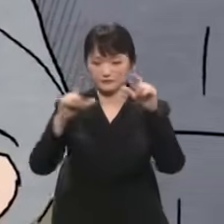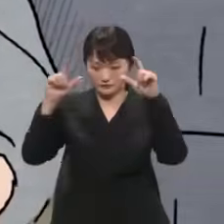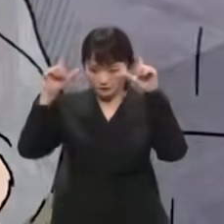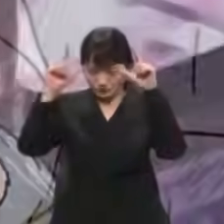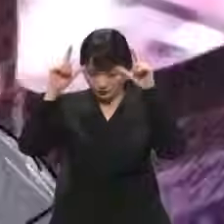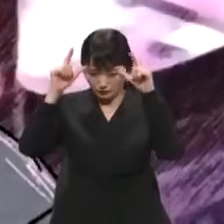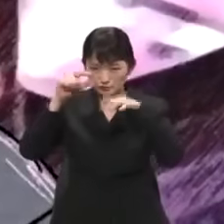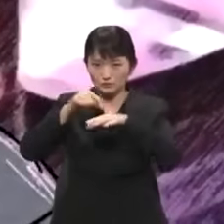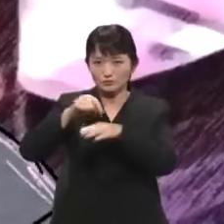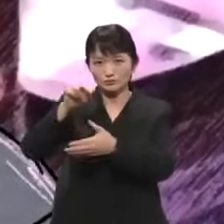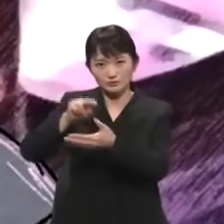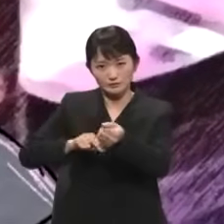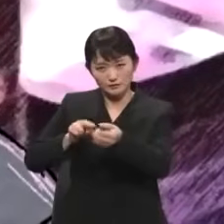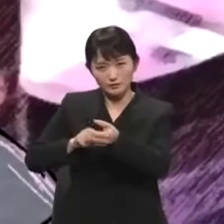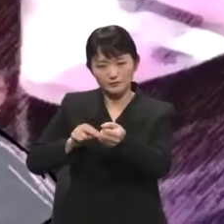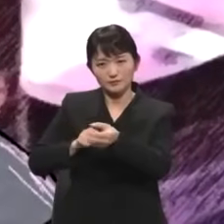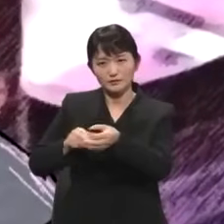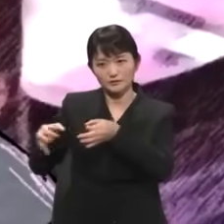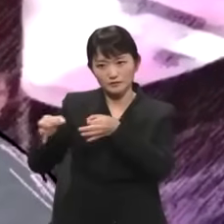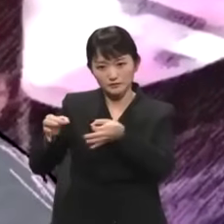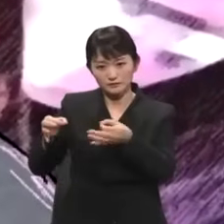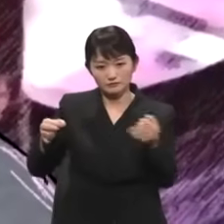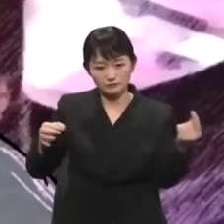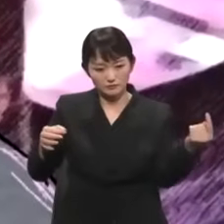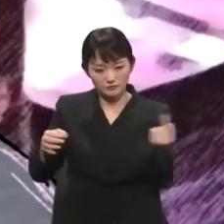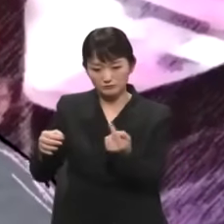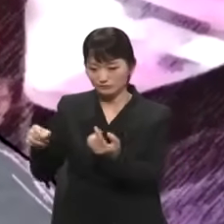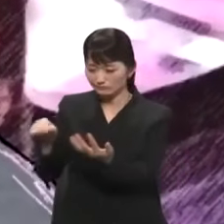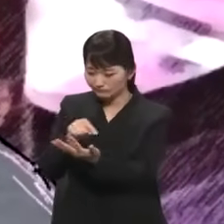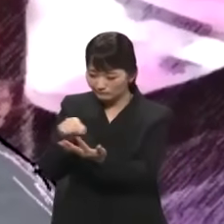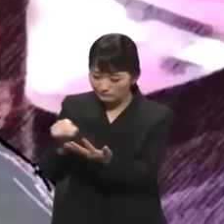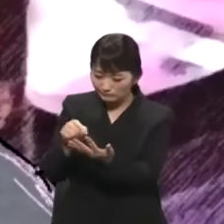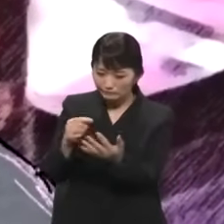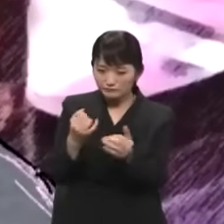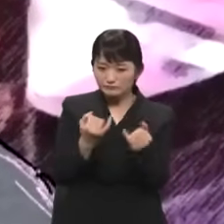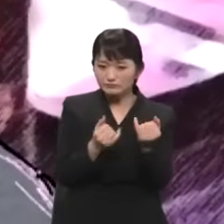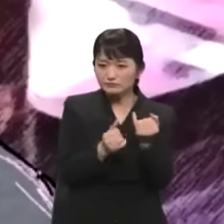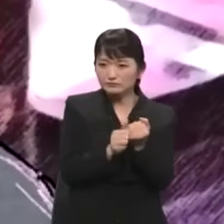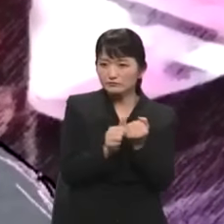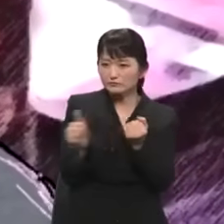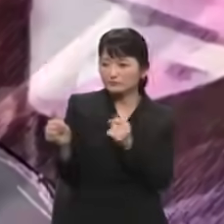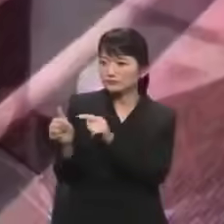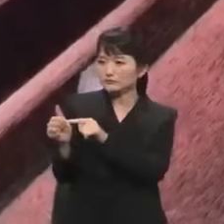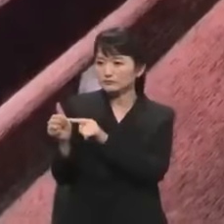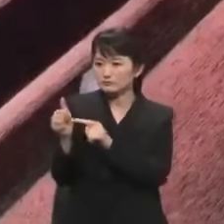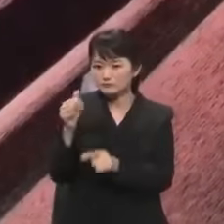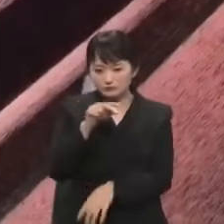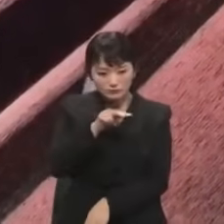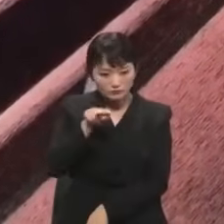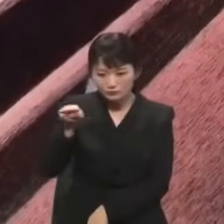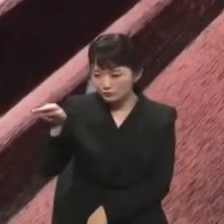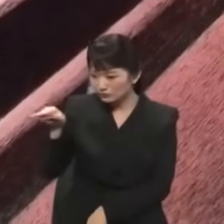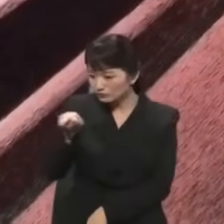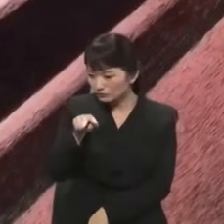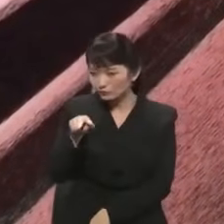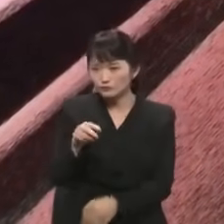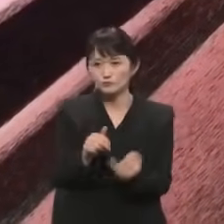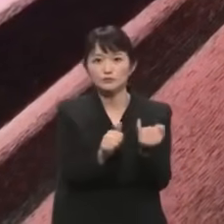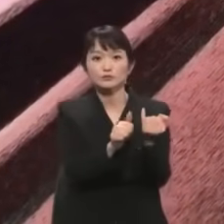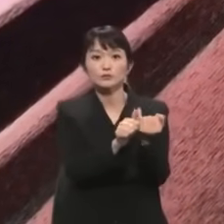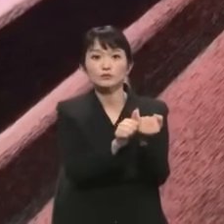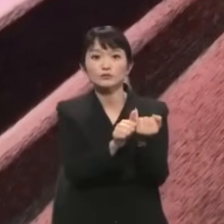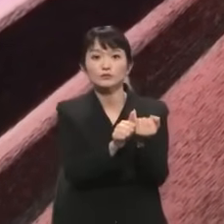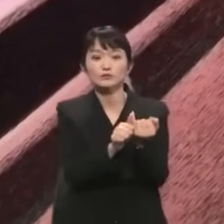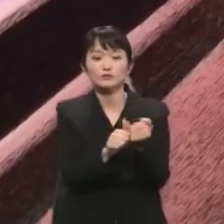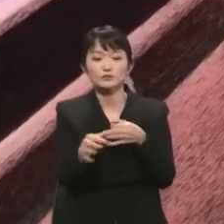이제 고기를 좀 고르고 있고요 옆에 있던 남성은 이제 남편입니다 근데 이제 두리번거리고 있는 거죠 두 부부가